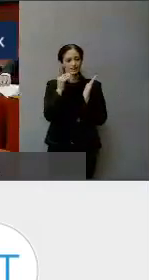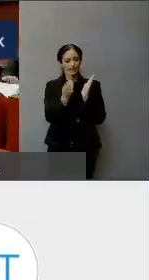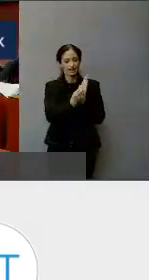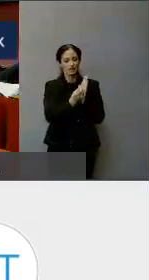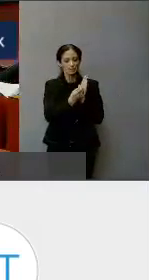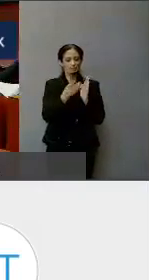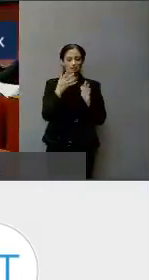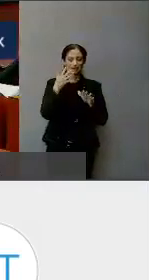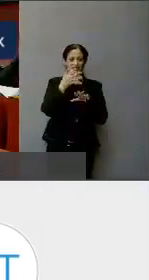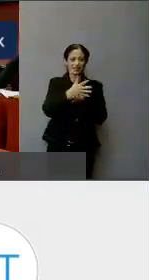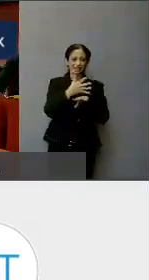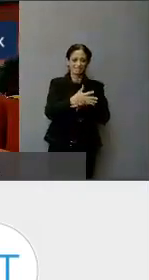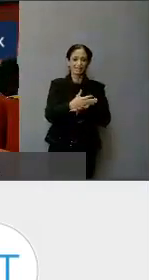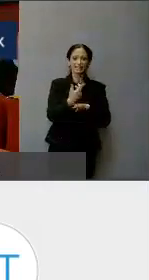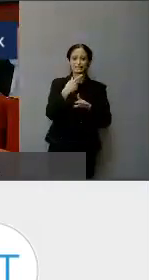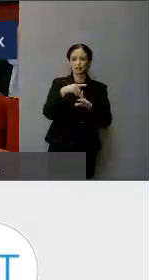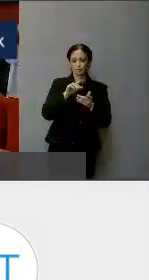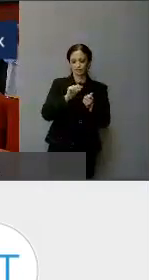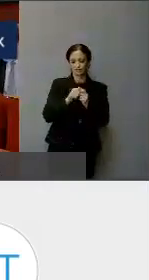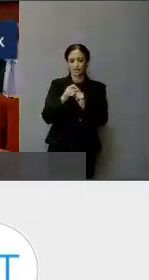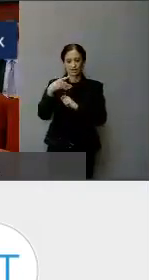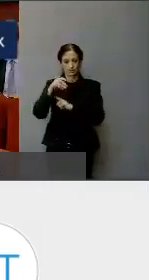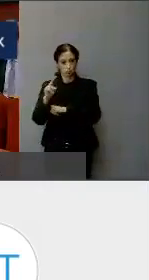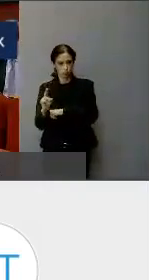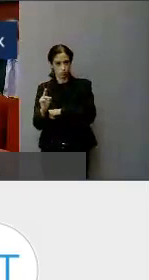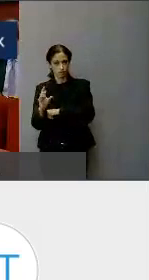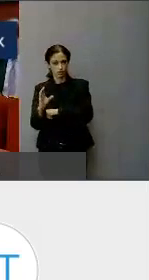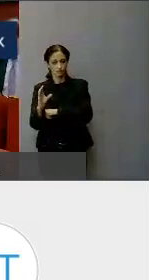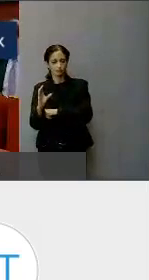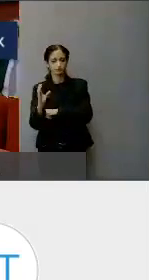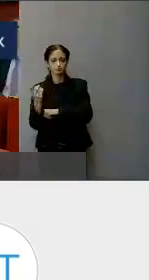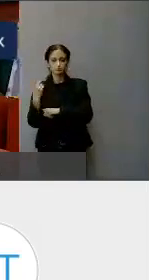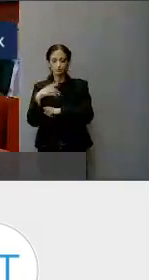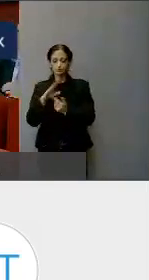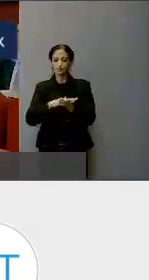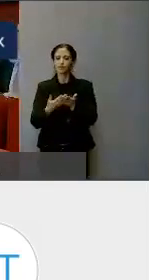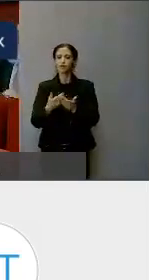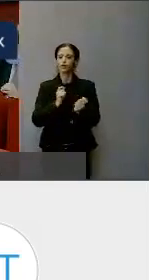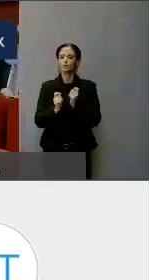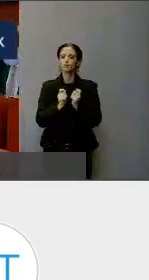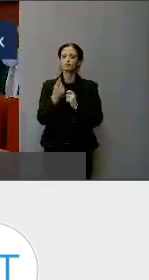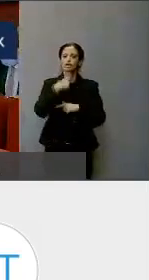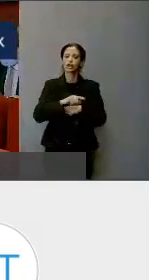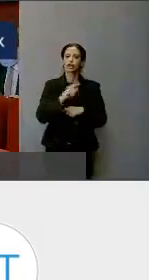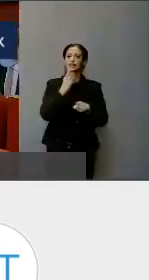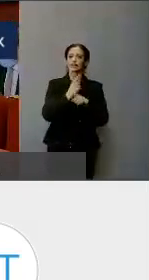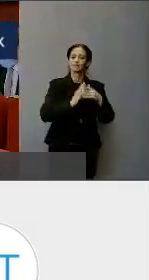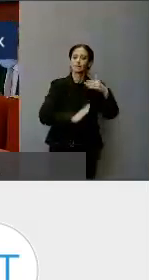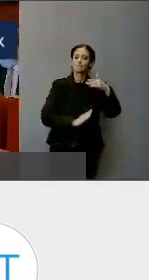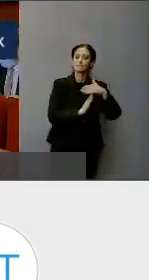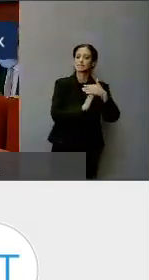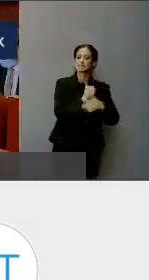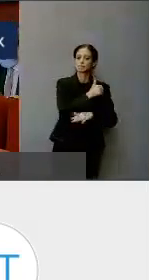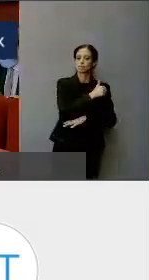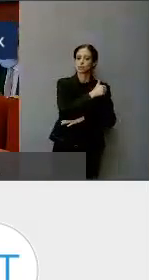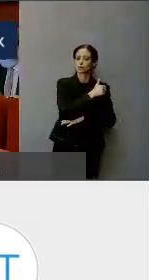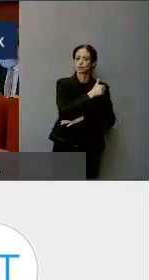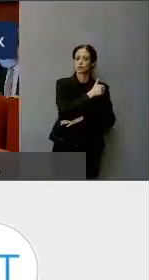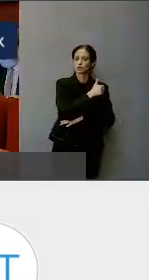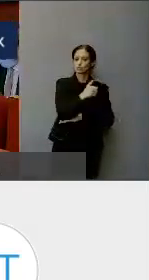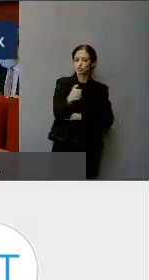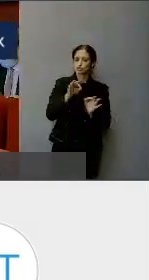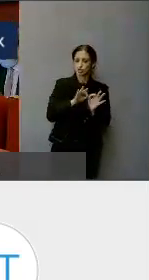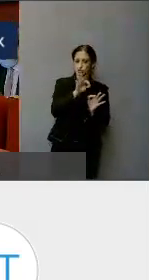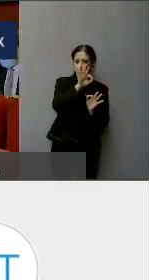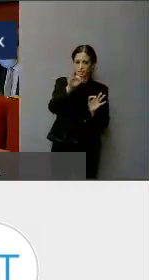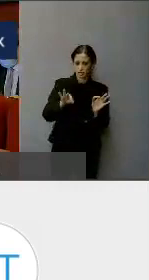alle varianti al puc come quelle commerciali che cioè non può essere superiore a 600 metri quadrati